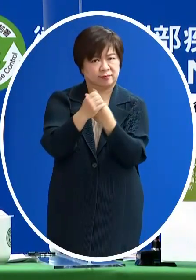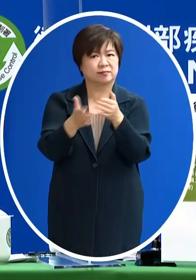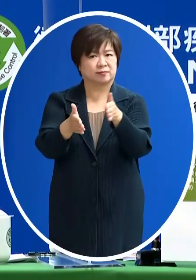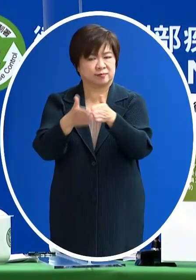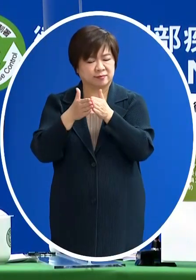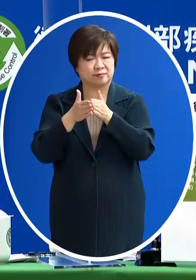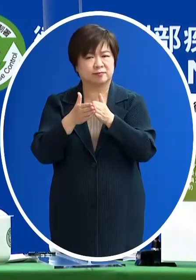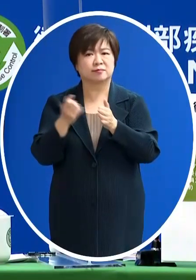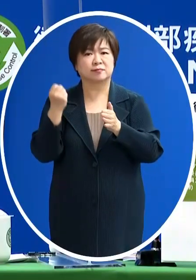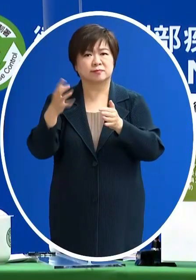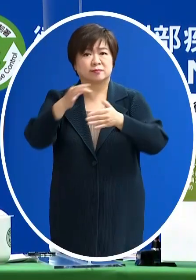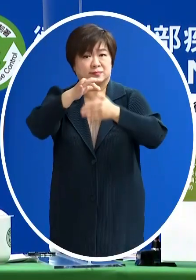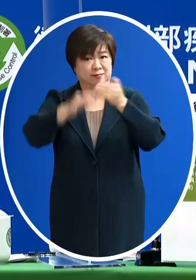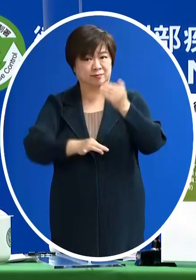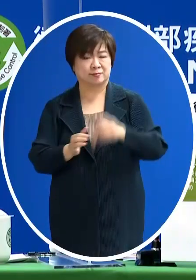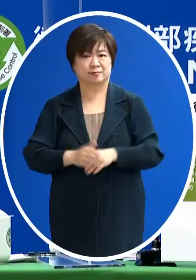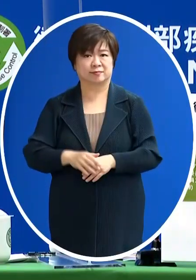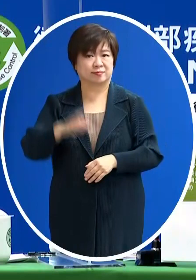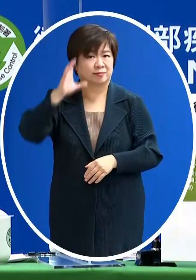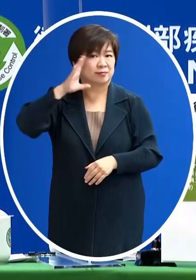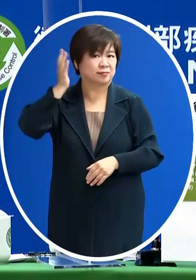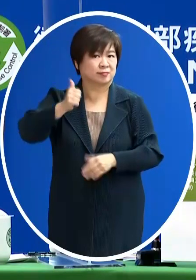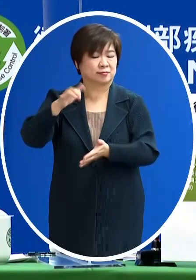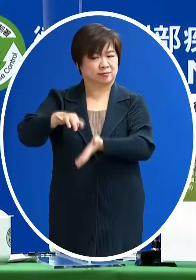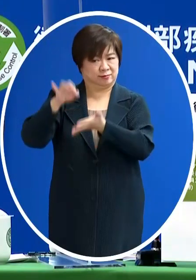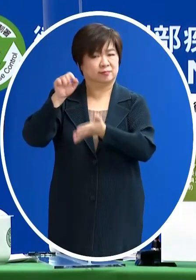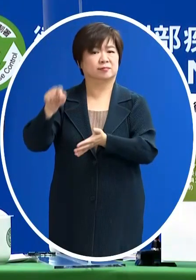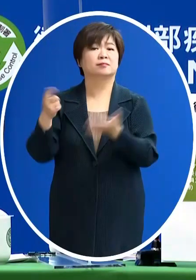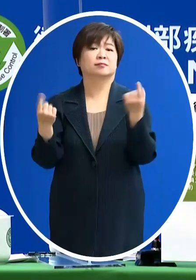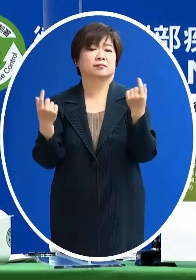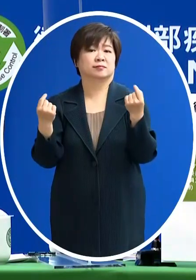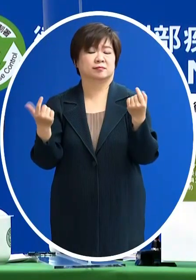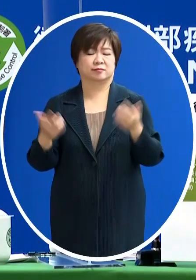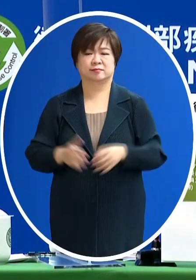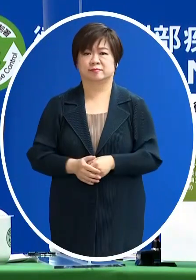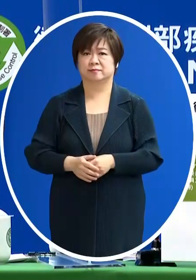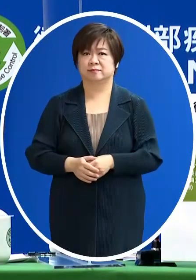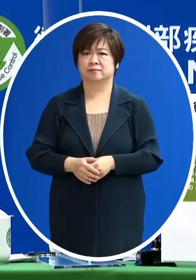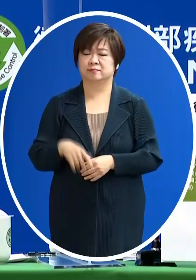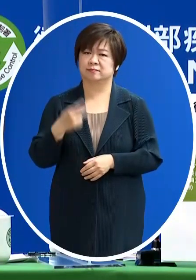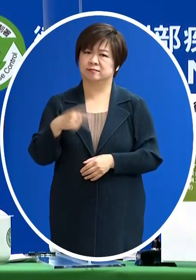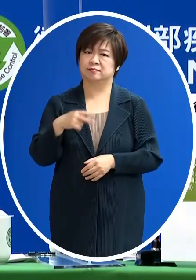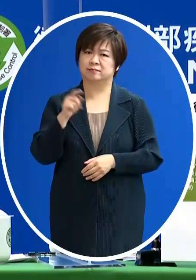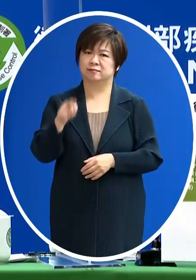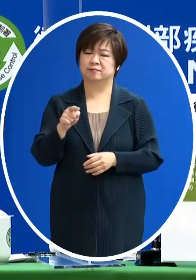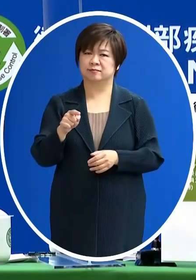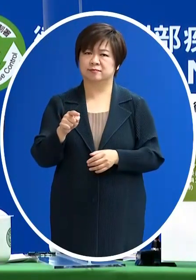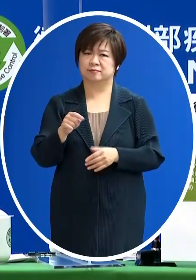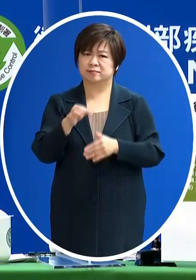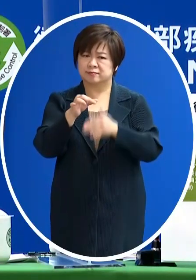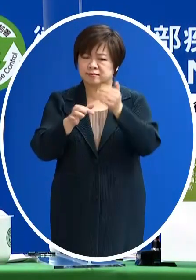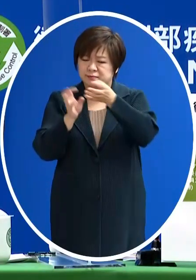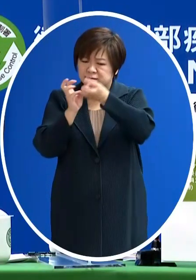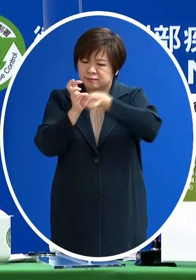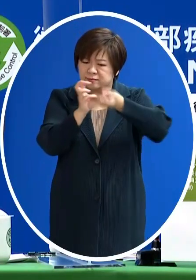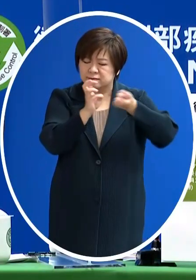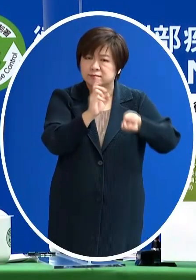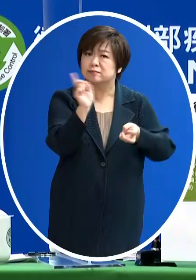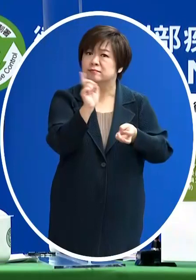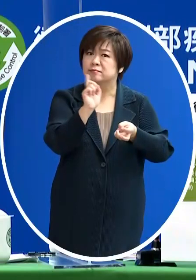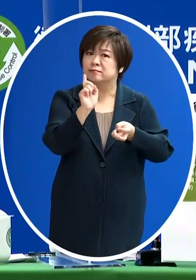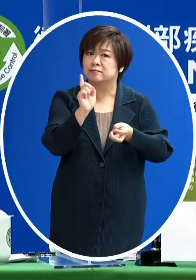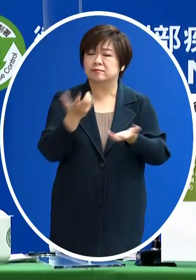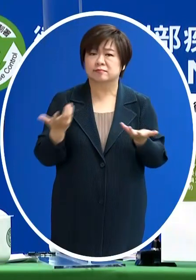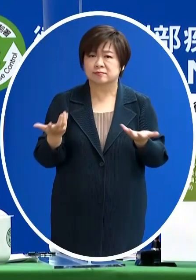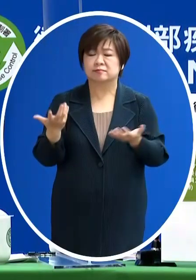新模式，那苏院长讲的也是这个。那至于就是说这样的一个模式到底怎么样来做，那